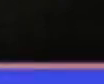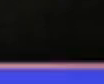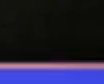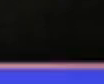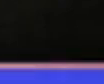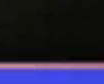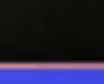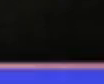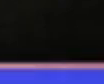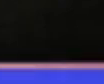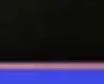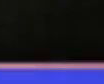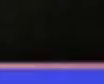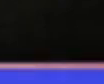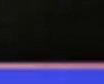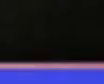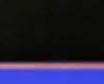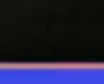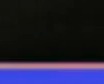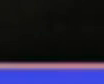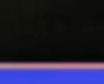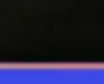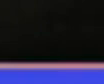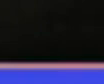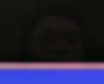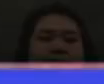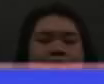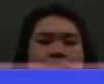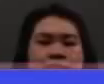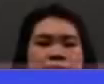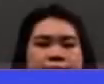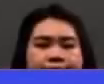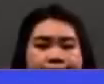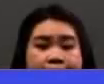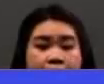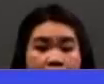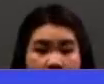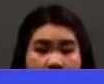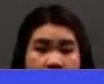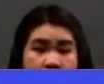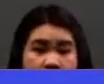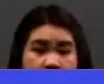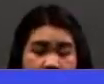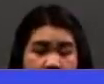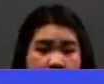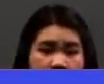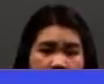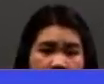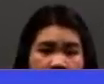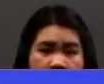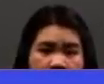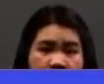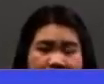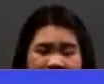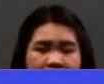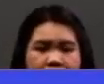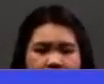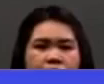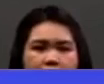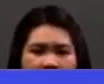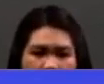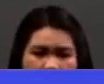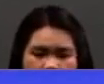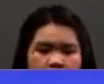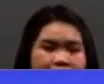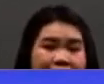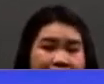เพิ่มขีดความสามารถการผลิตและเข้าถึงวัคซีนในอาเซียนค่ะคุณอนุชาบุรพชัยศรีรองเลขาธิการนายกรัฐมนตรีฝ่ายการเมืองปฏิบัติหน้